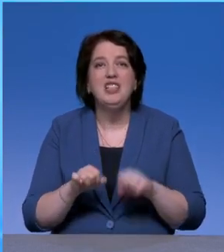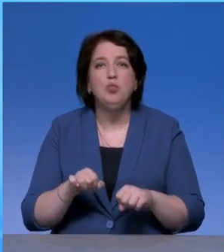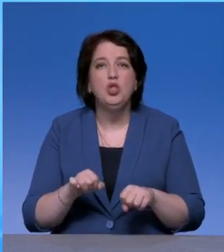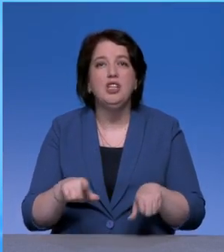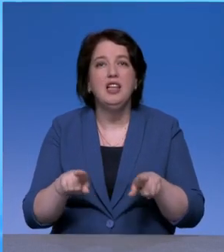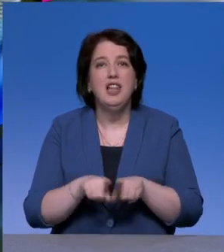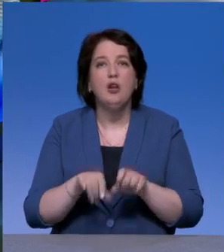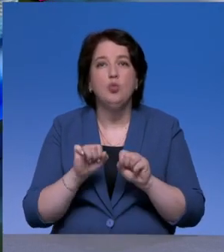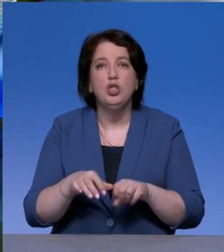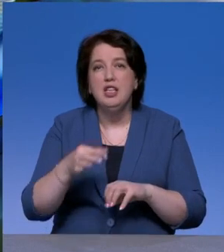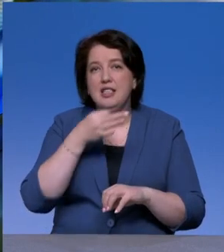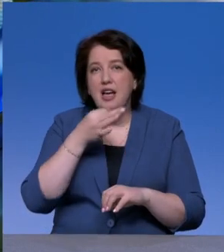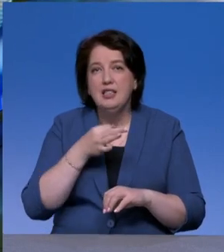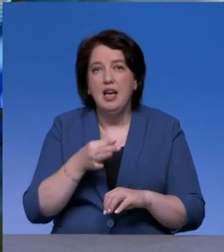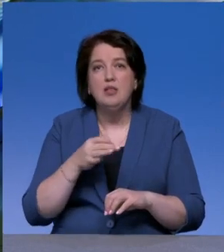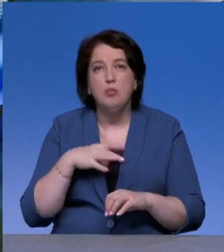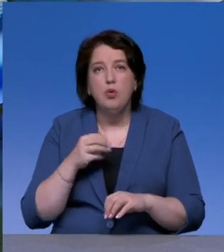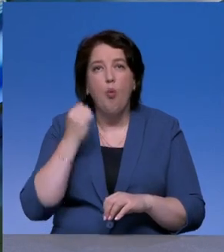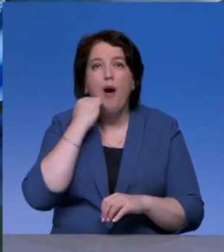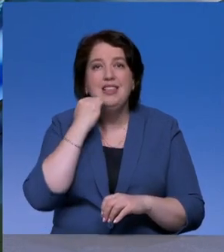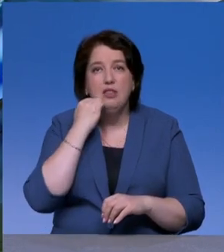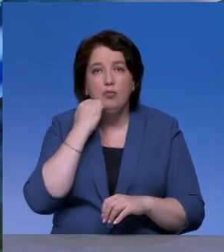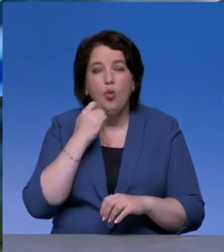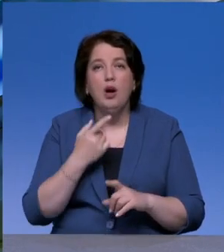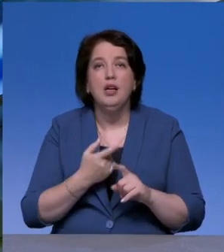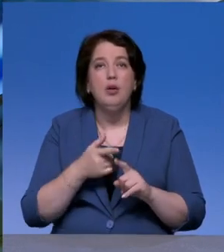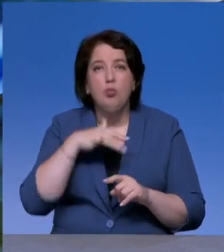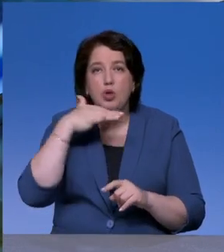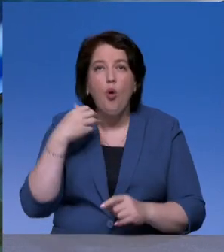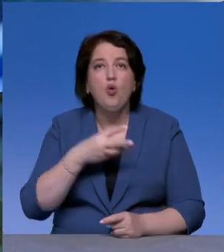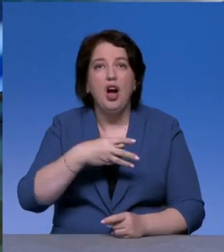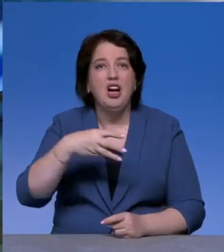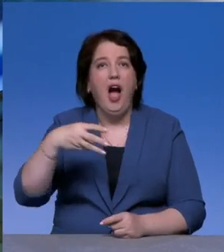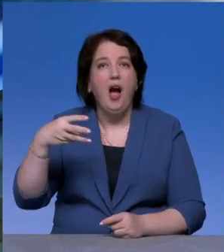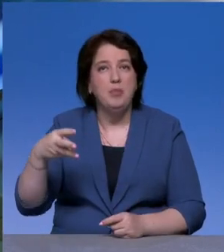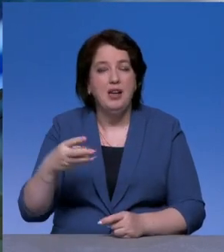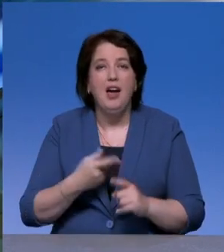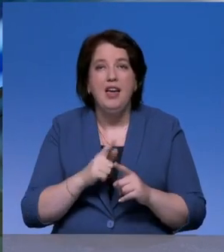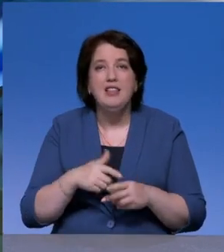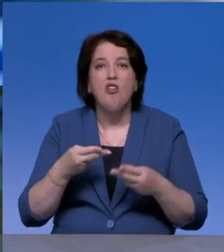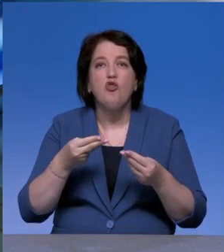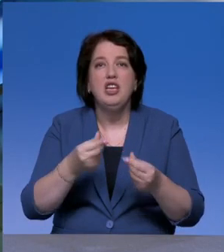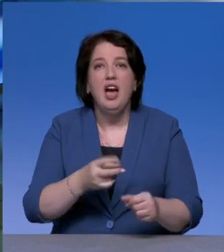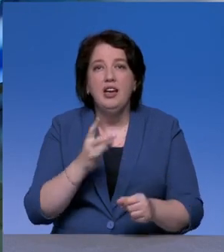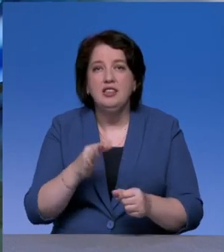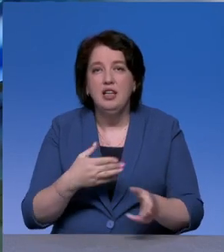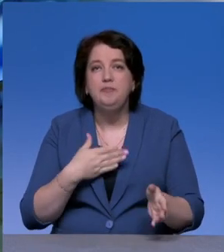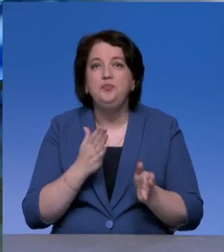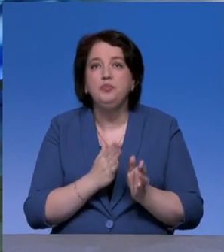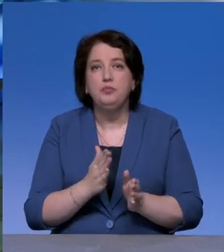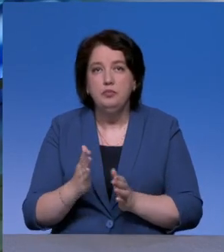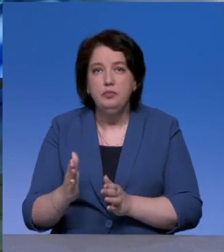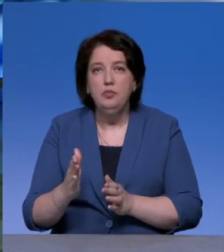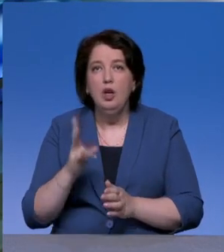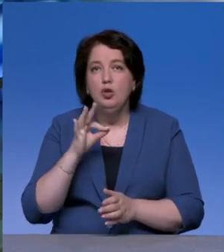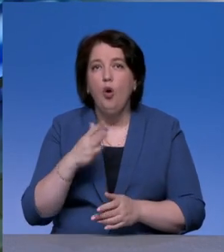про Москву, здесь все-таки много камер, возможно, это как-то дисциплинирует и влияет. Но в силу нашей профессии мы много колесим по